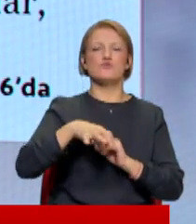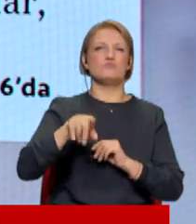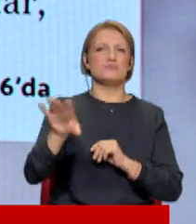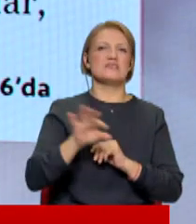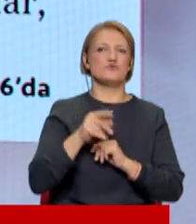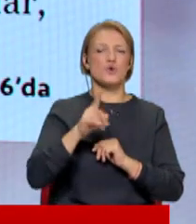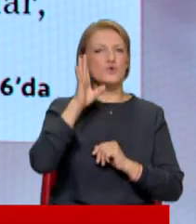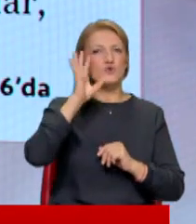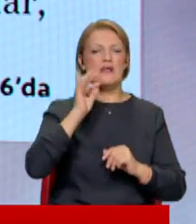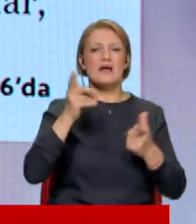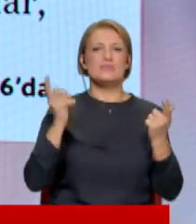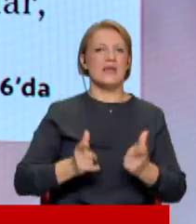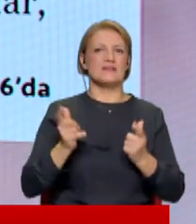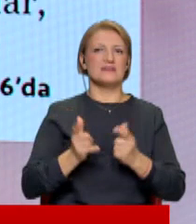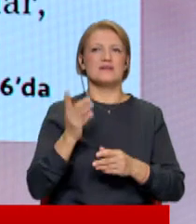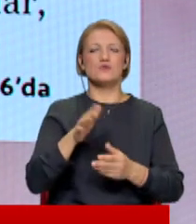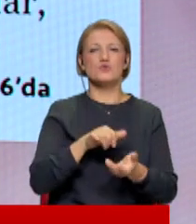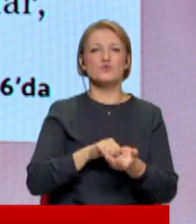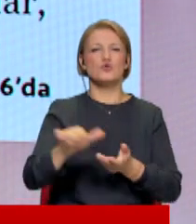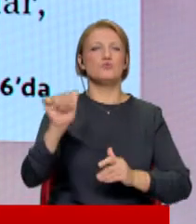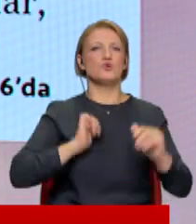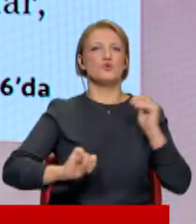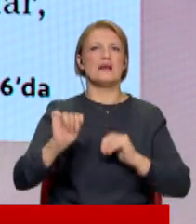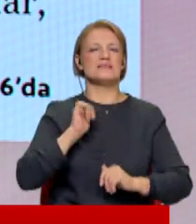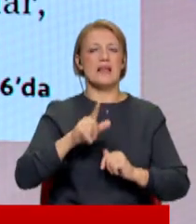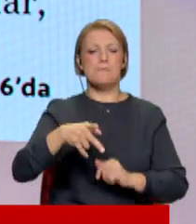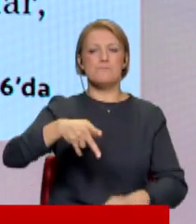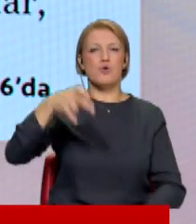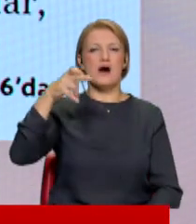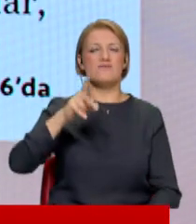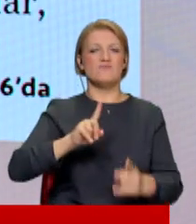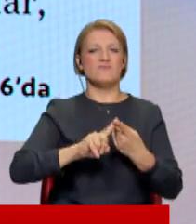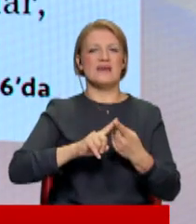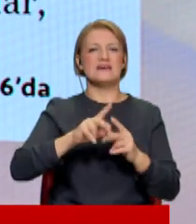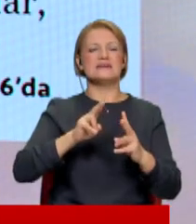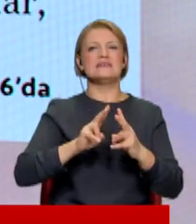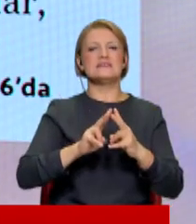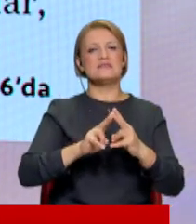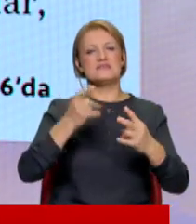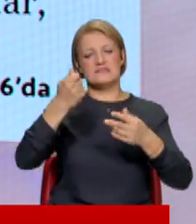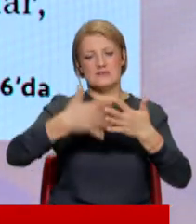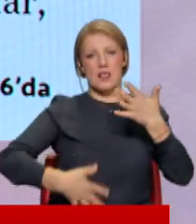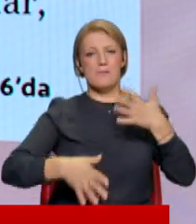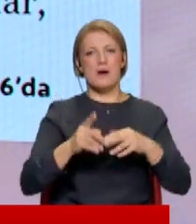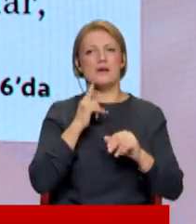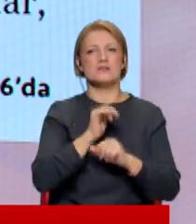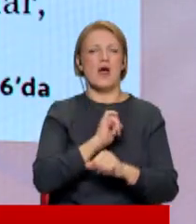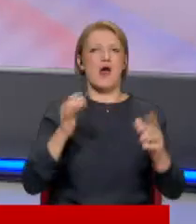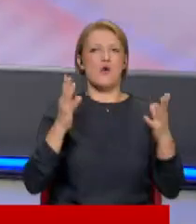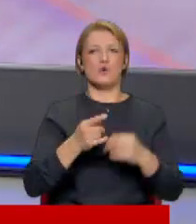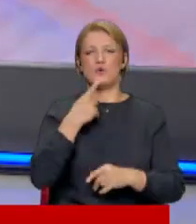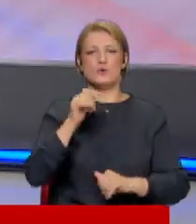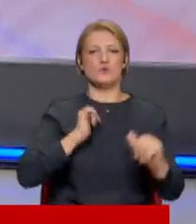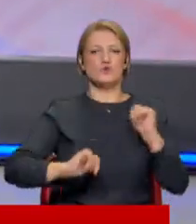yöneldiler Uzmanlar neredeyse tüm üniversiteler puan ve sıralama hasarı aldı dedi ve